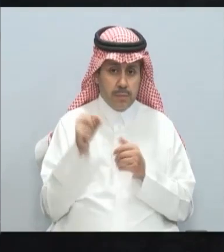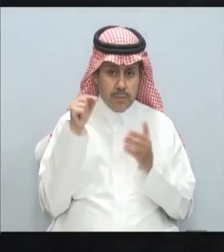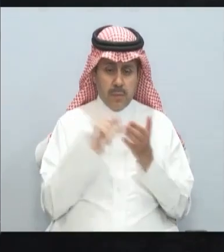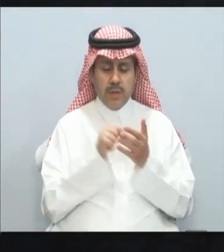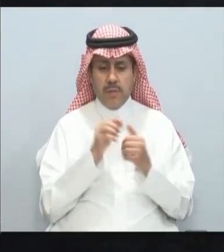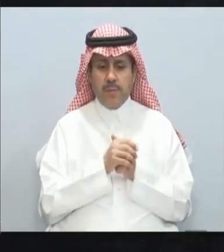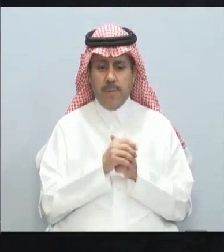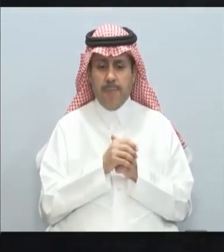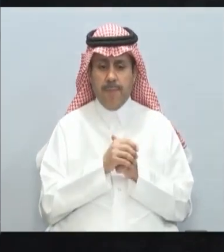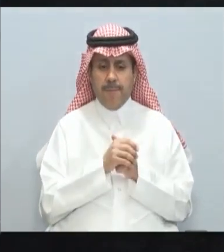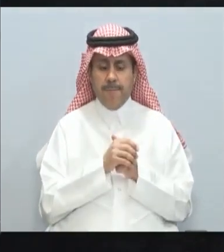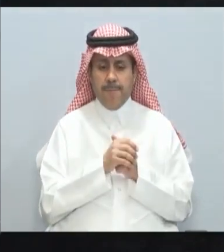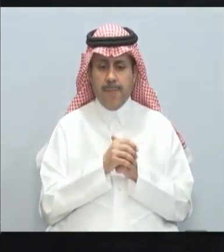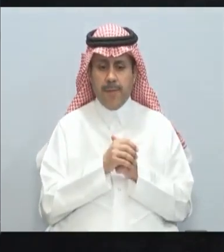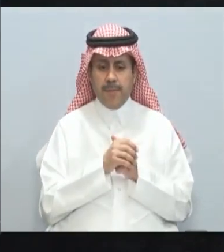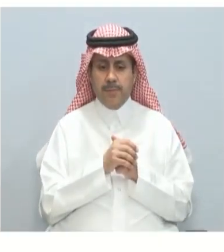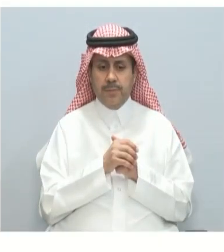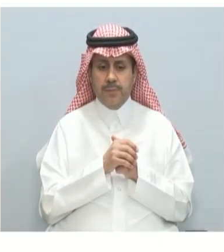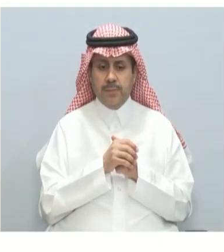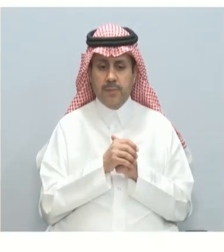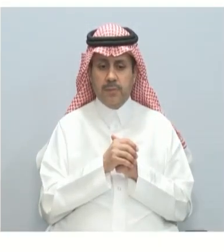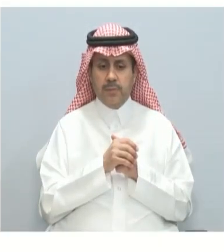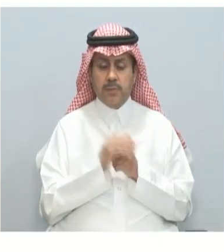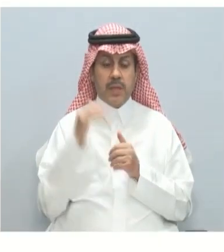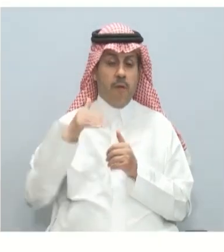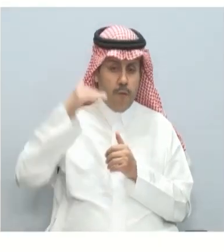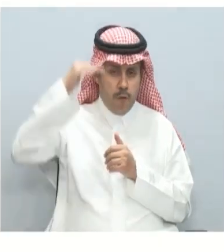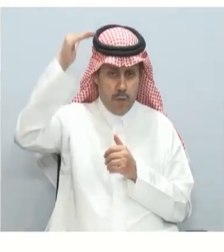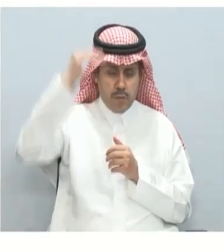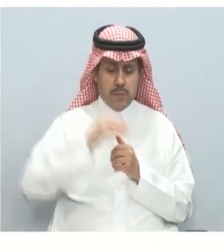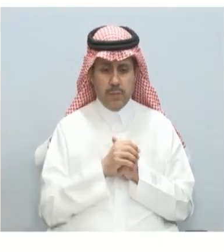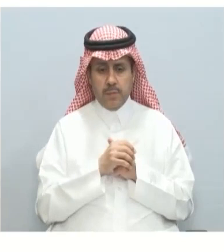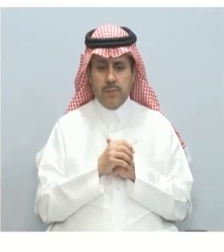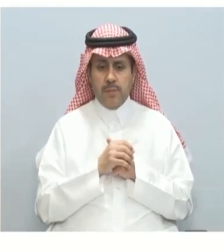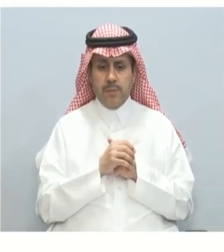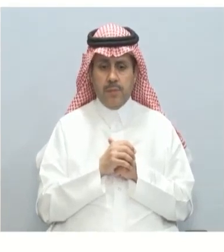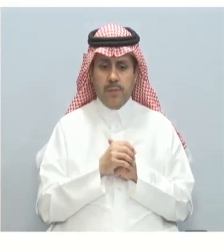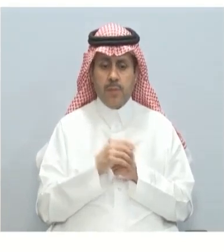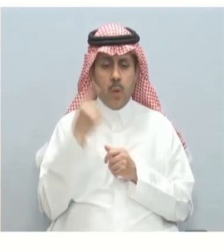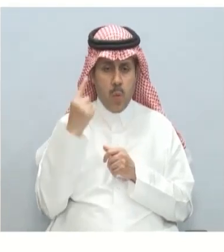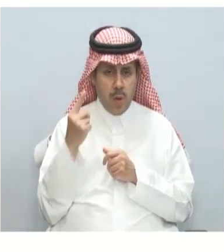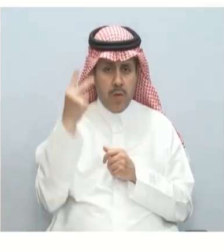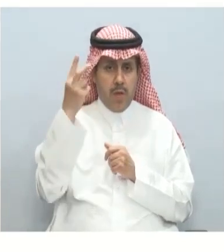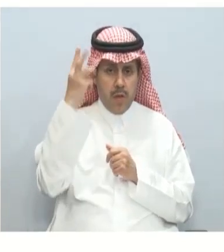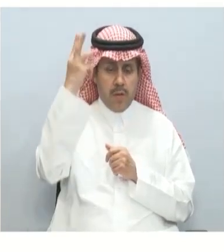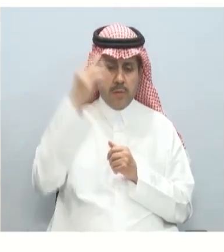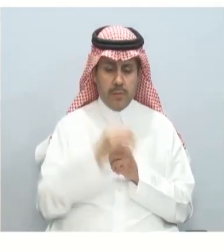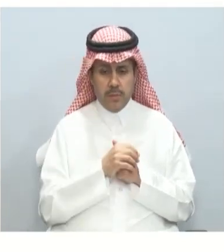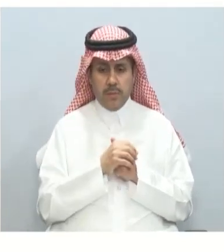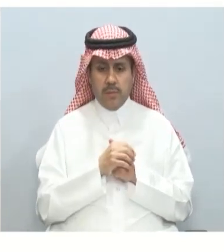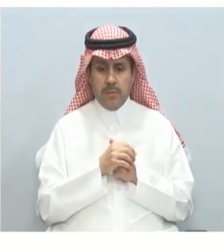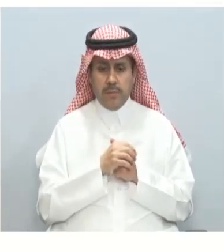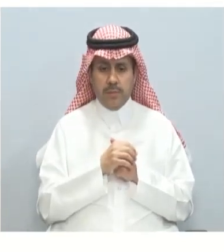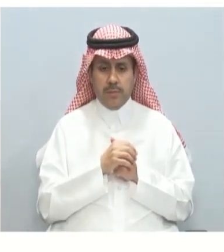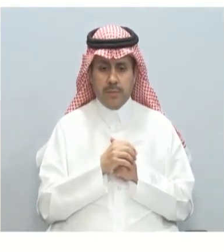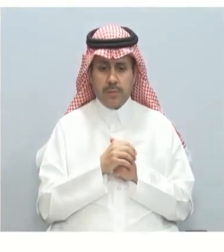بالنسبه لواي بغض النظر عن اكس وهكذا وراح نتزا طبعا اكيد ان القيم راح تزيد يطلع لي واحد اين 2 ص 3 وص